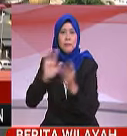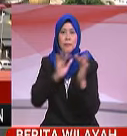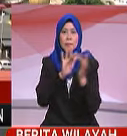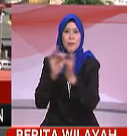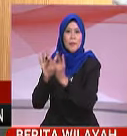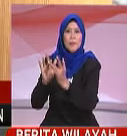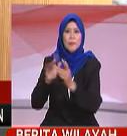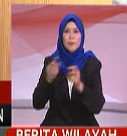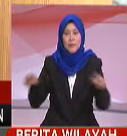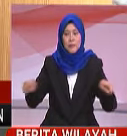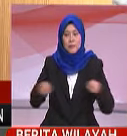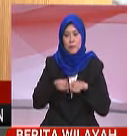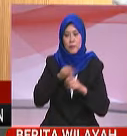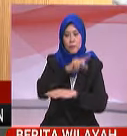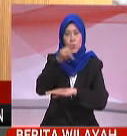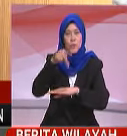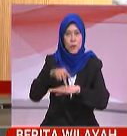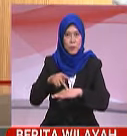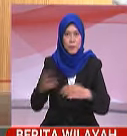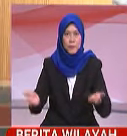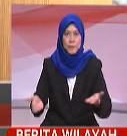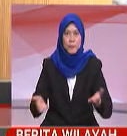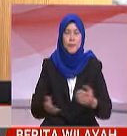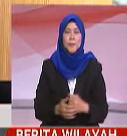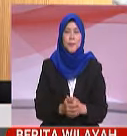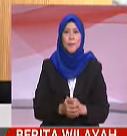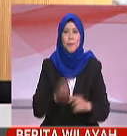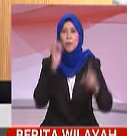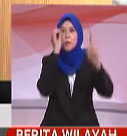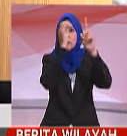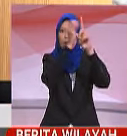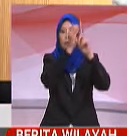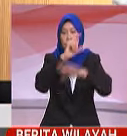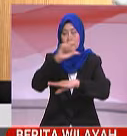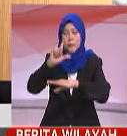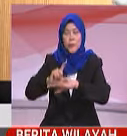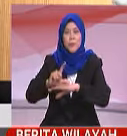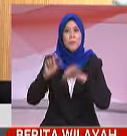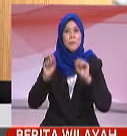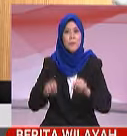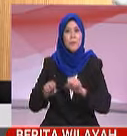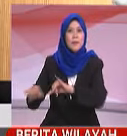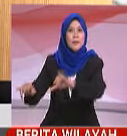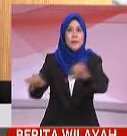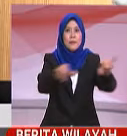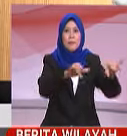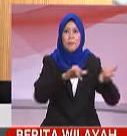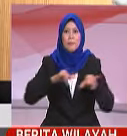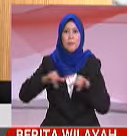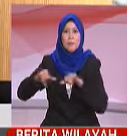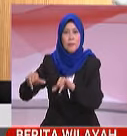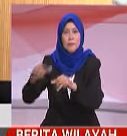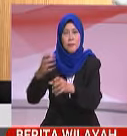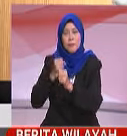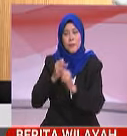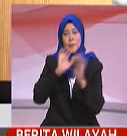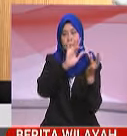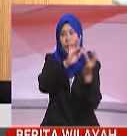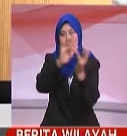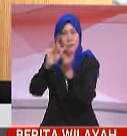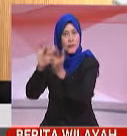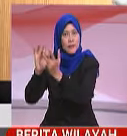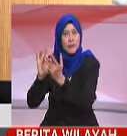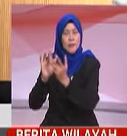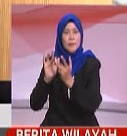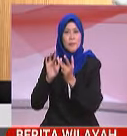penduduk di pulau ini objektifnya adalah untuk memastikan label ini dapat diselaraskan dan mendapat Aca pengen internet